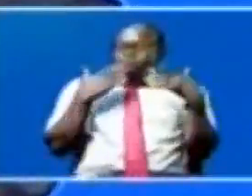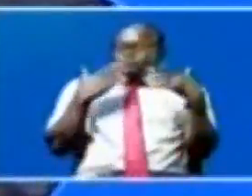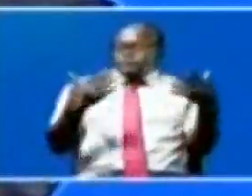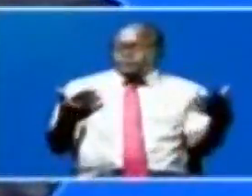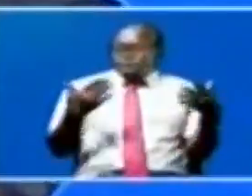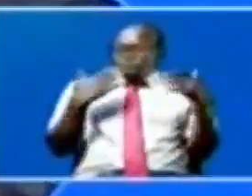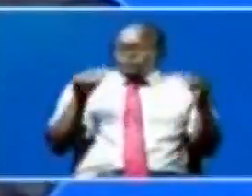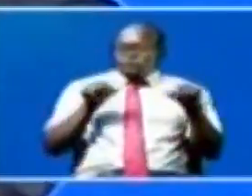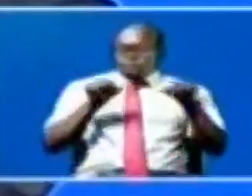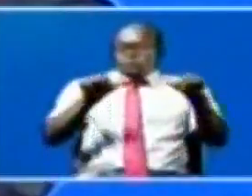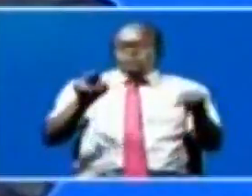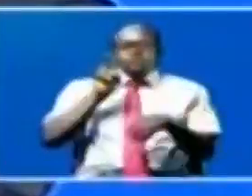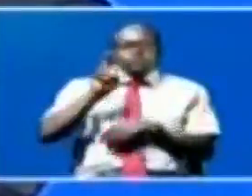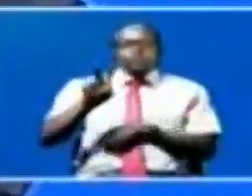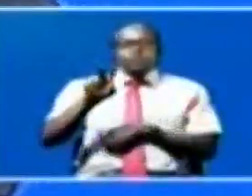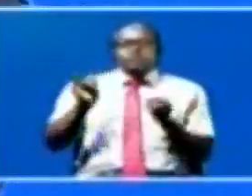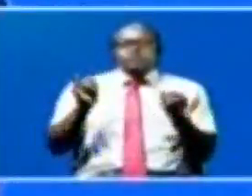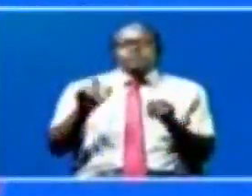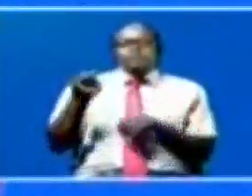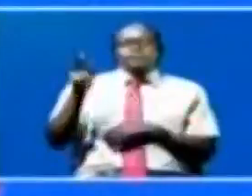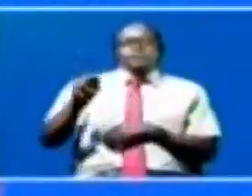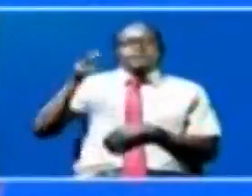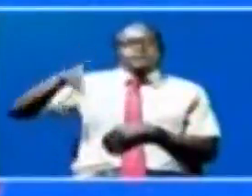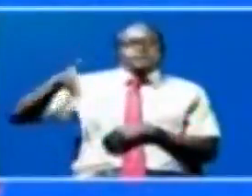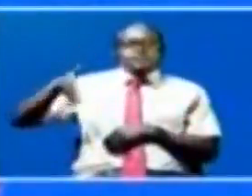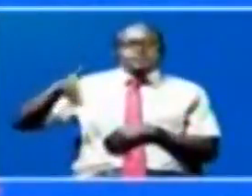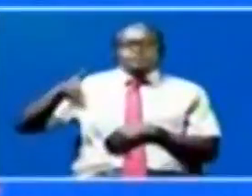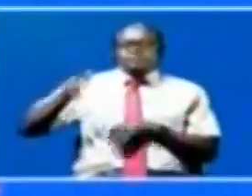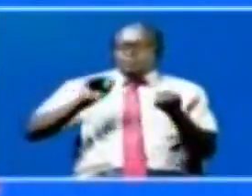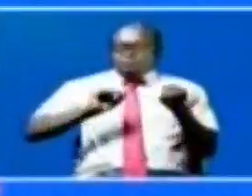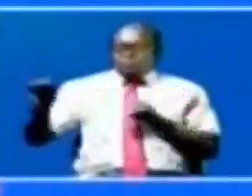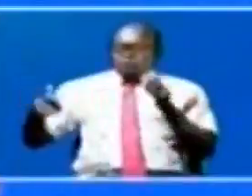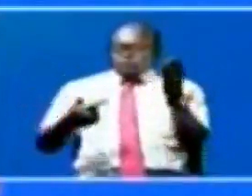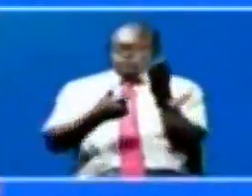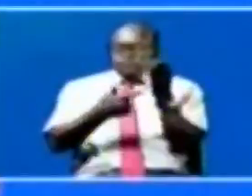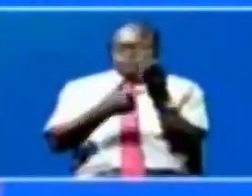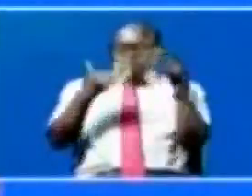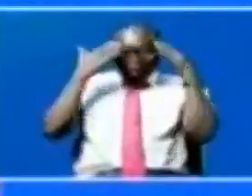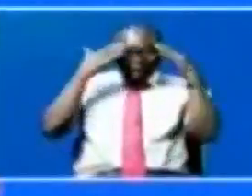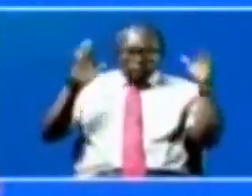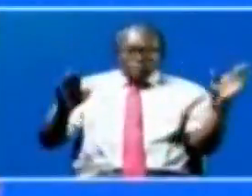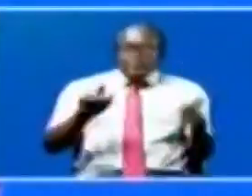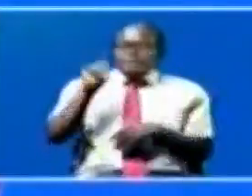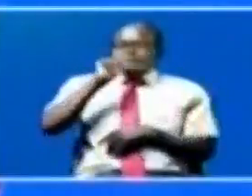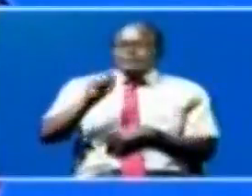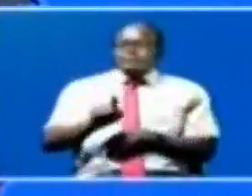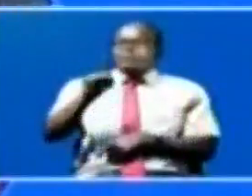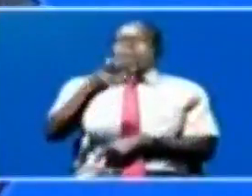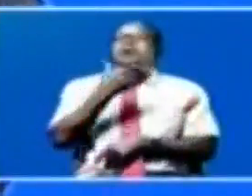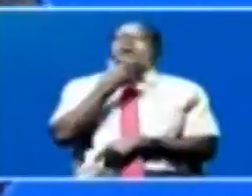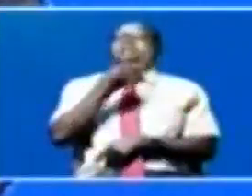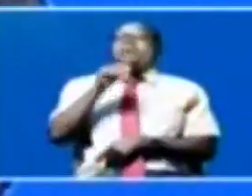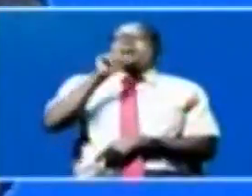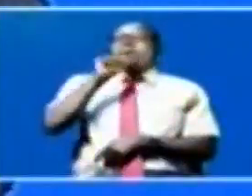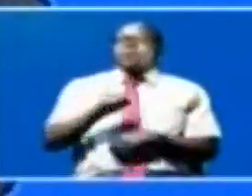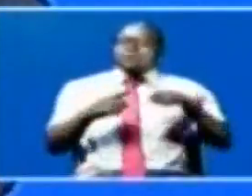Mtazamaji kwa kuendelea kutazama taarifa za KTN leo na tuingie katika makala yetu ya TEKNOHAMA ambapo nchini Tanzania mwanaume mmoja wa umri wa